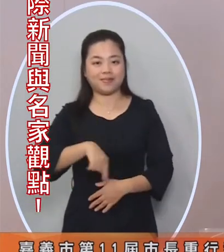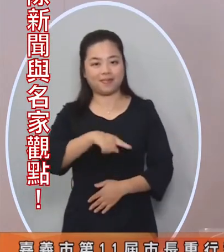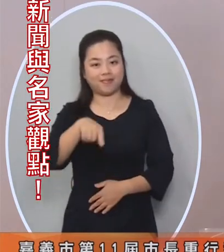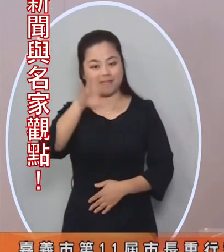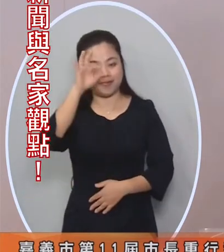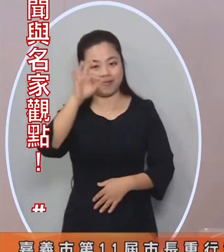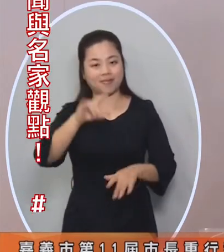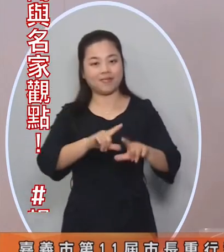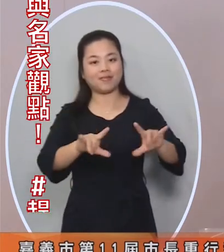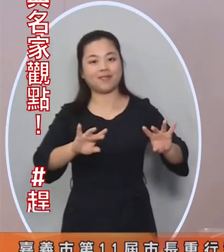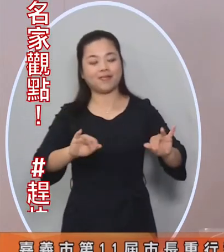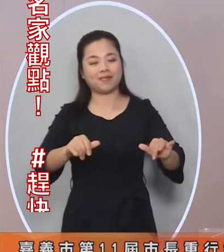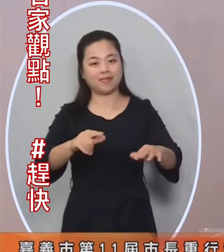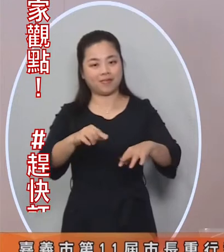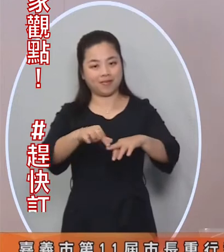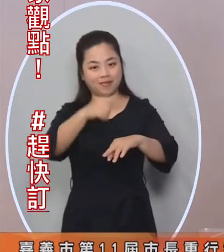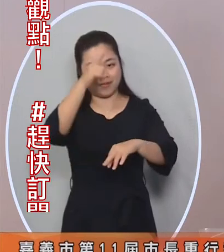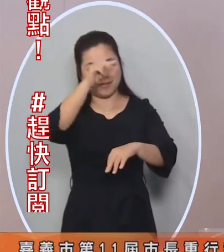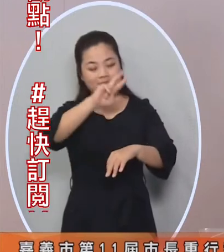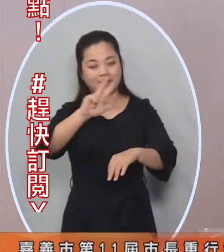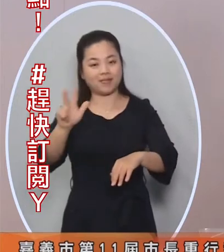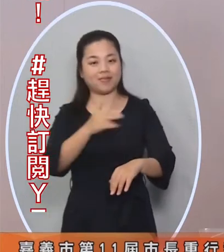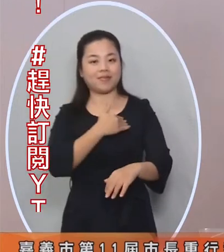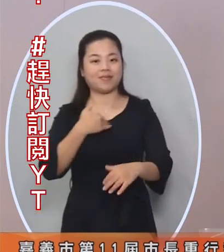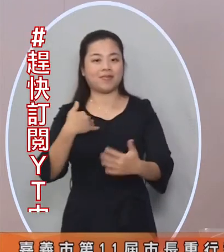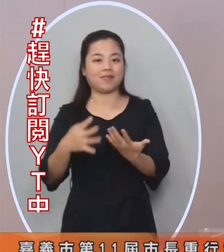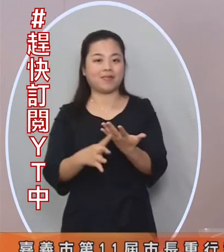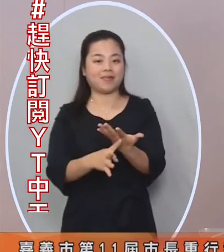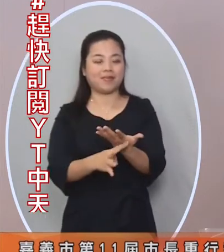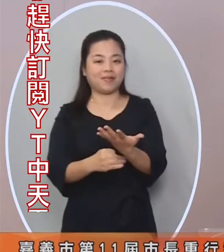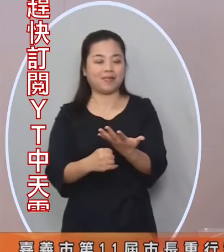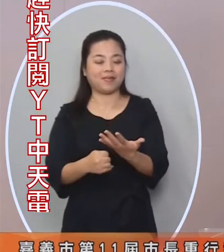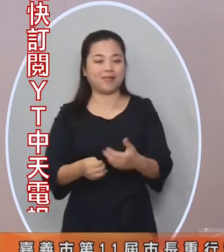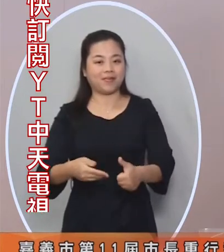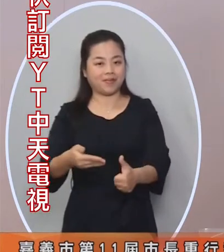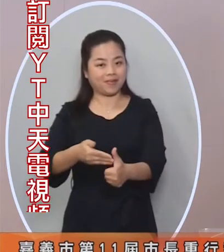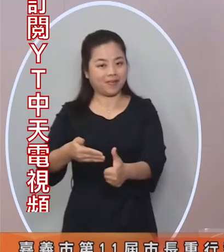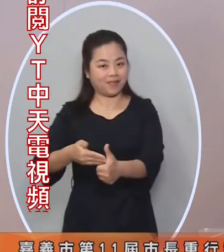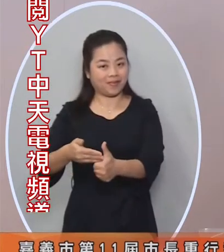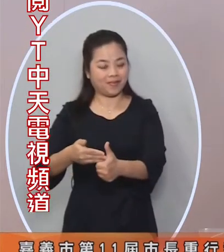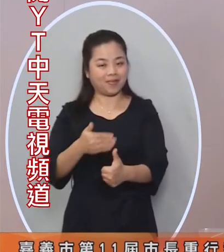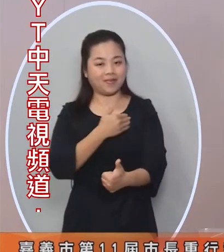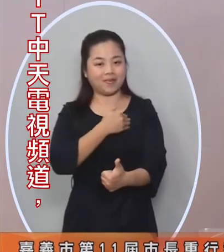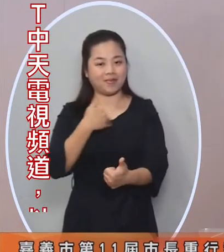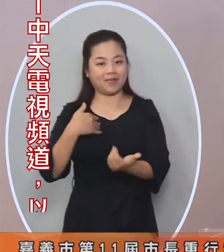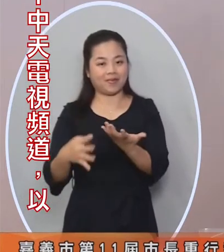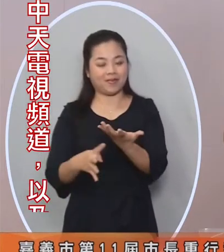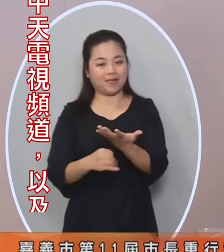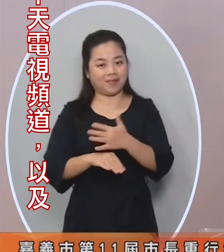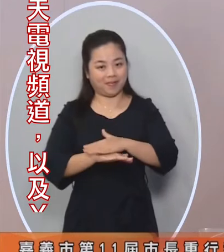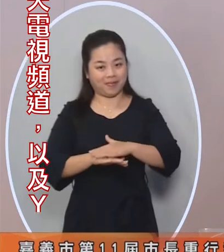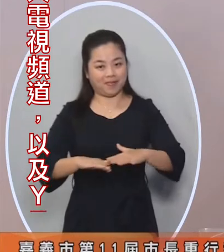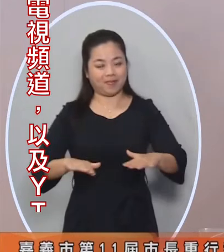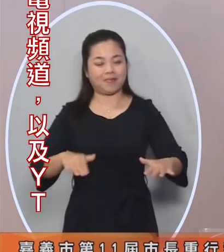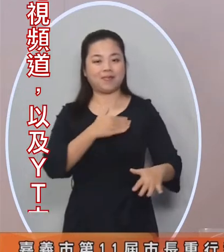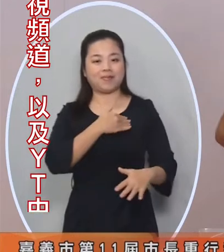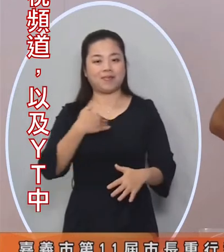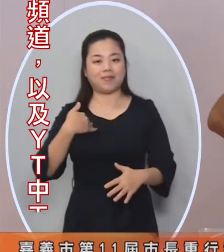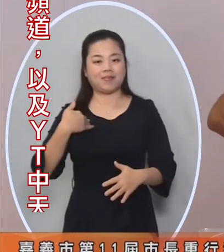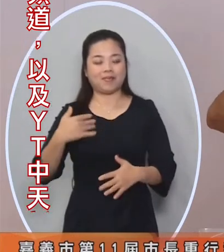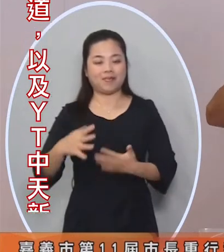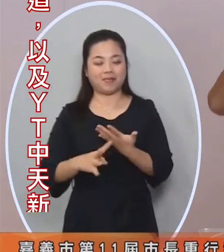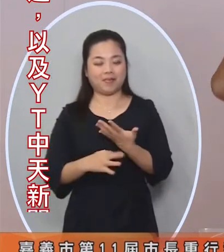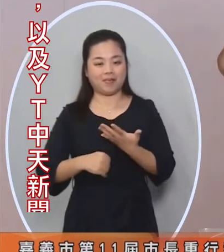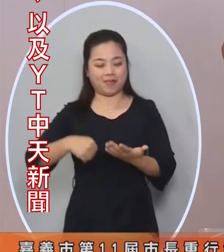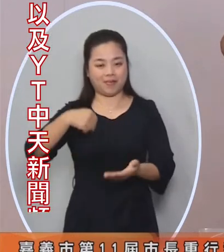了大地金黄色的能量、宝藏的能量、滋养万物的能量、稳定的能量，从我的双脚，经